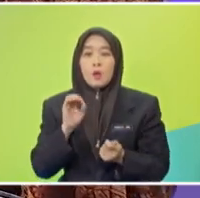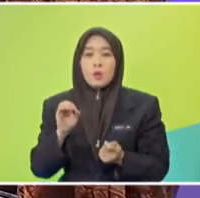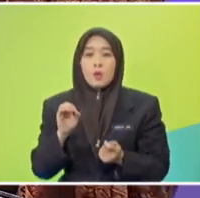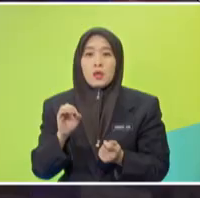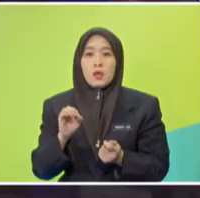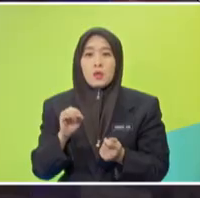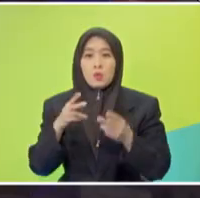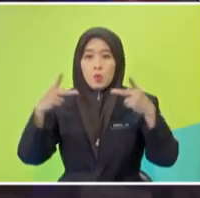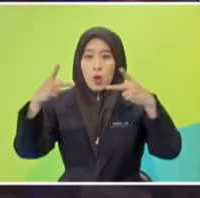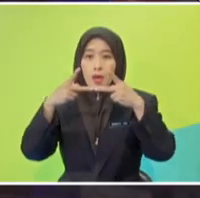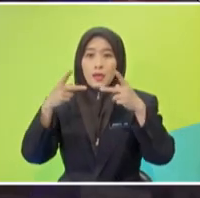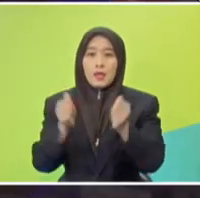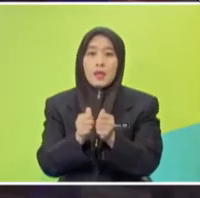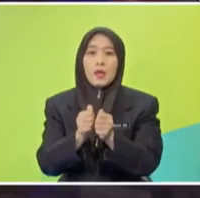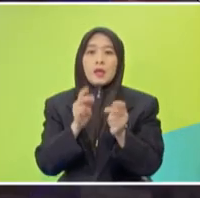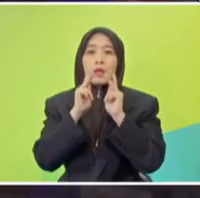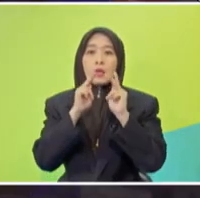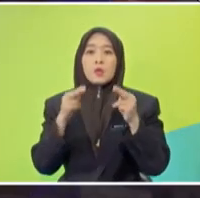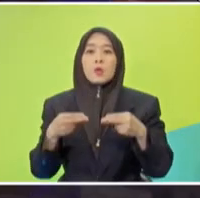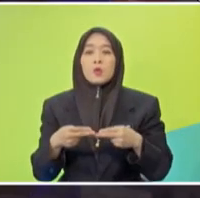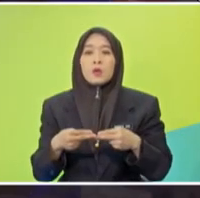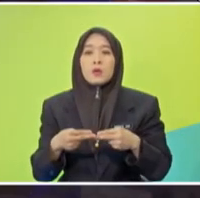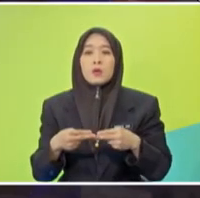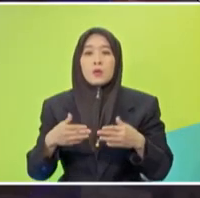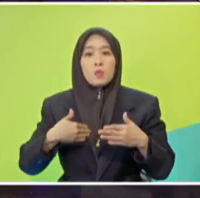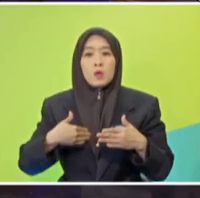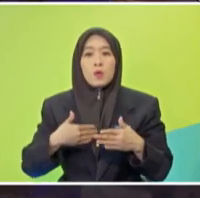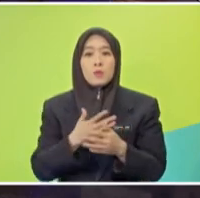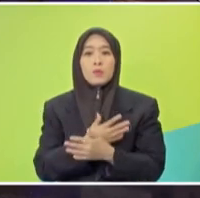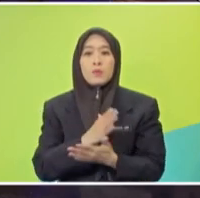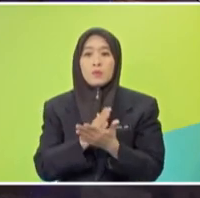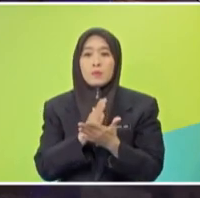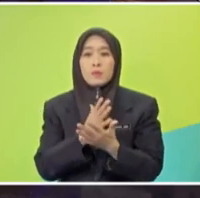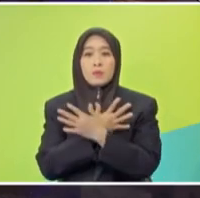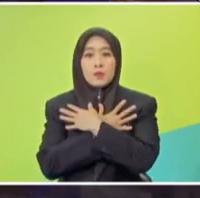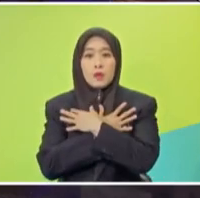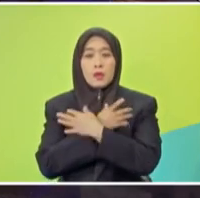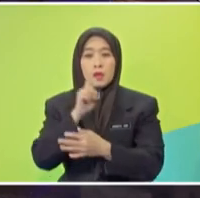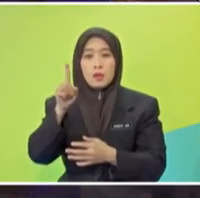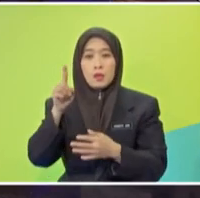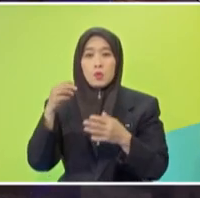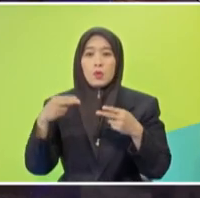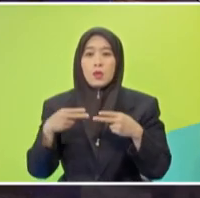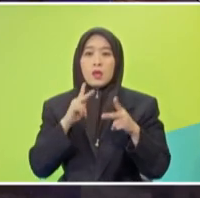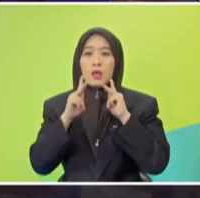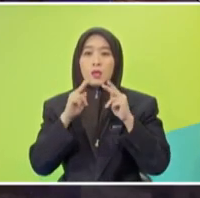Oke kalau macam itu Cikgu sebelum anak bagi satu contoh Ayo kita hubungi